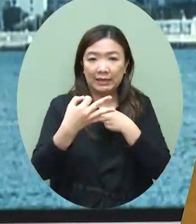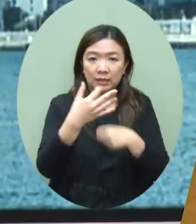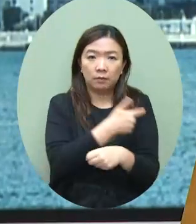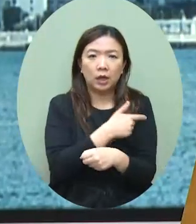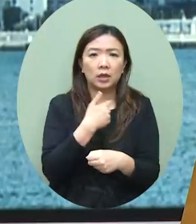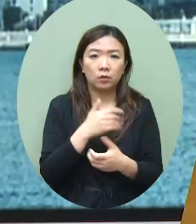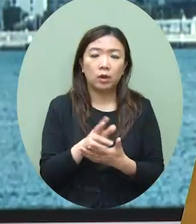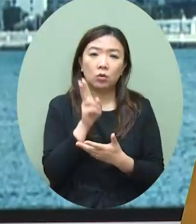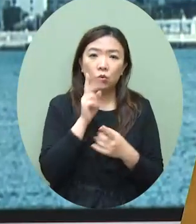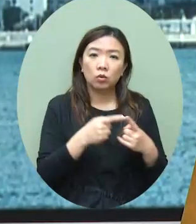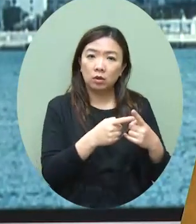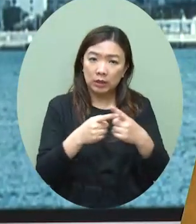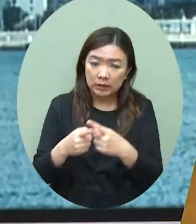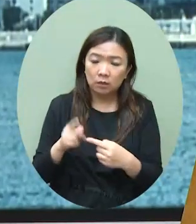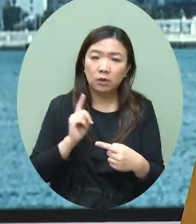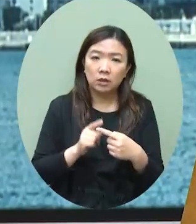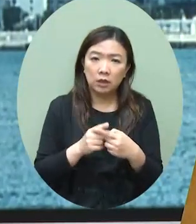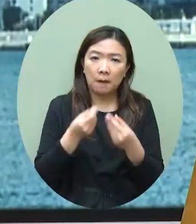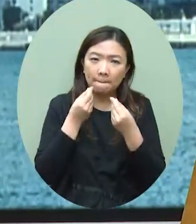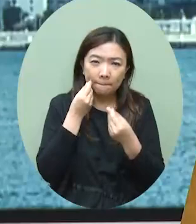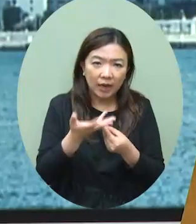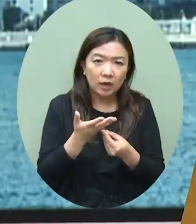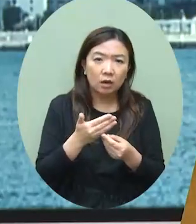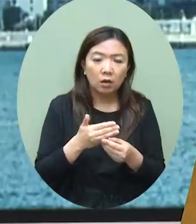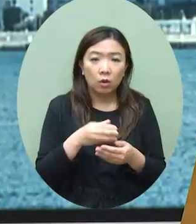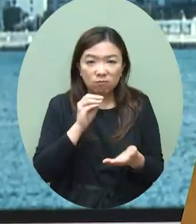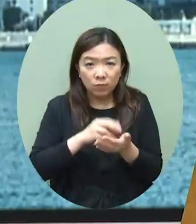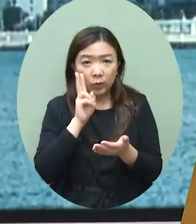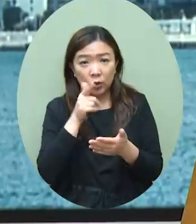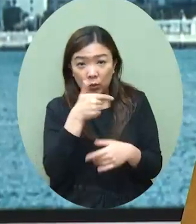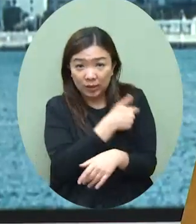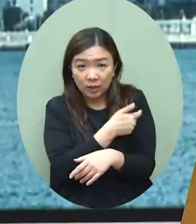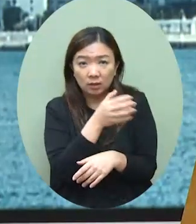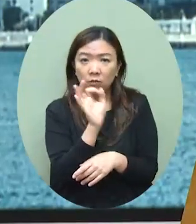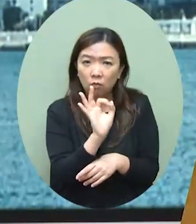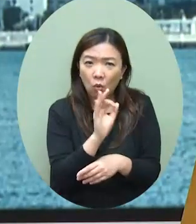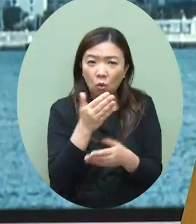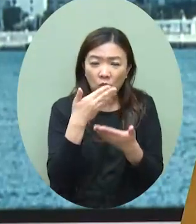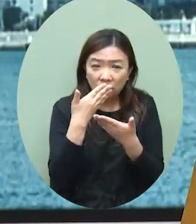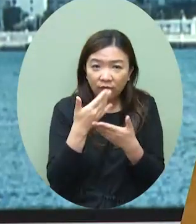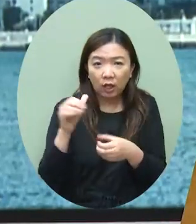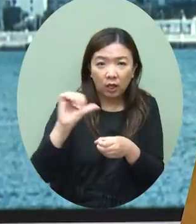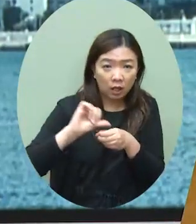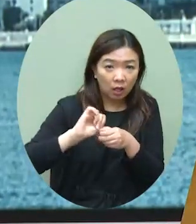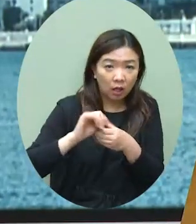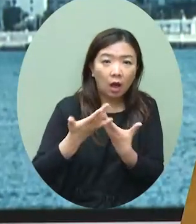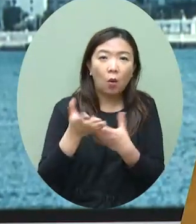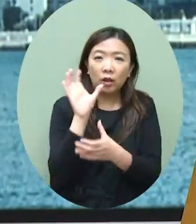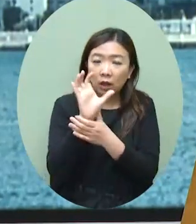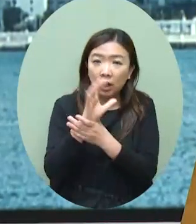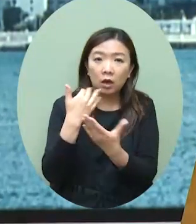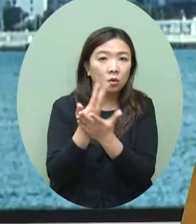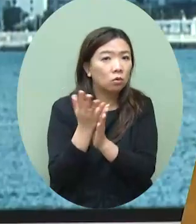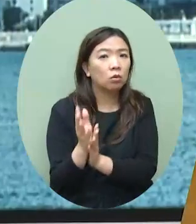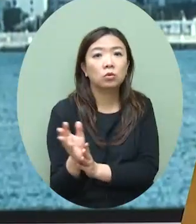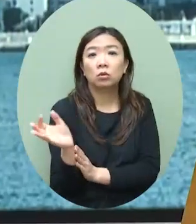儘管有咗咁大嘅誘因嚇，即係話你唔打針唔去得食飯，唔去得飲茶，唔去得即係睇戲。佢